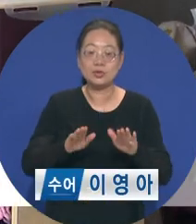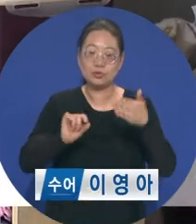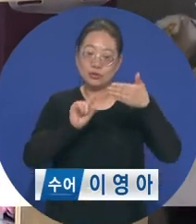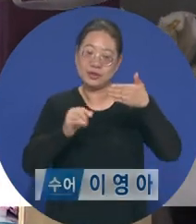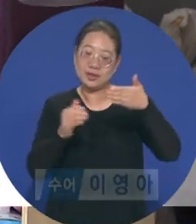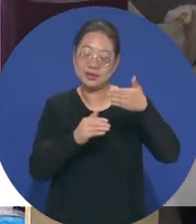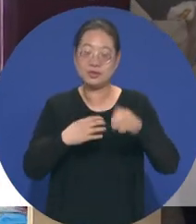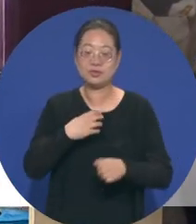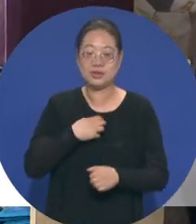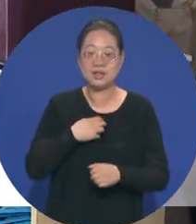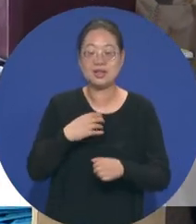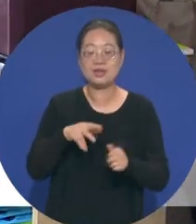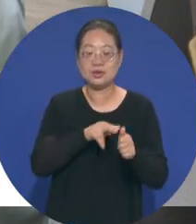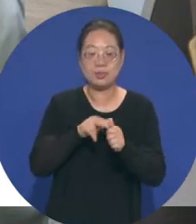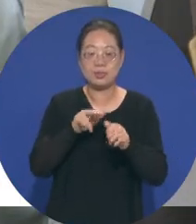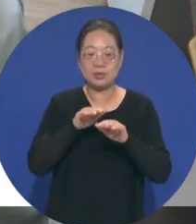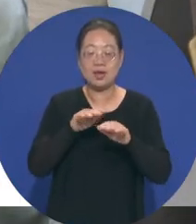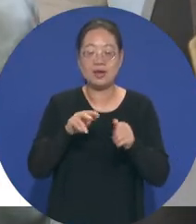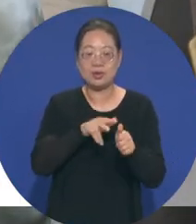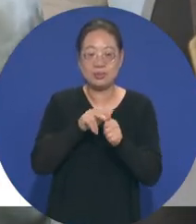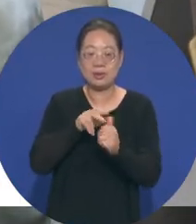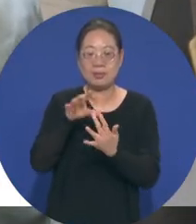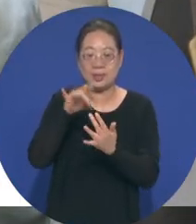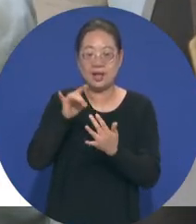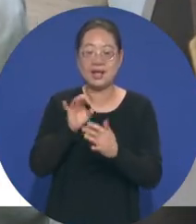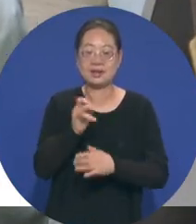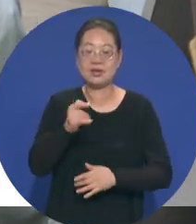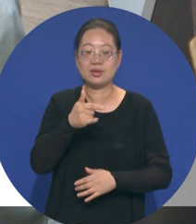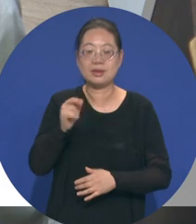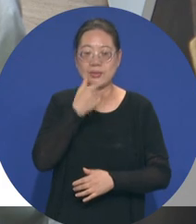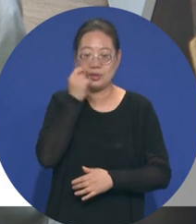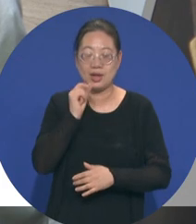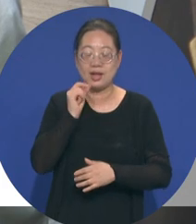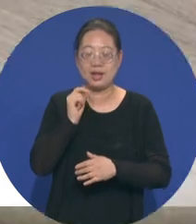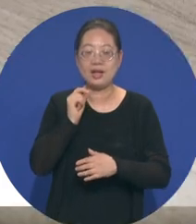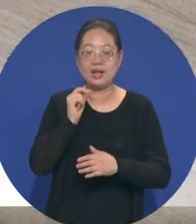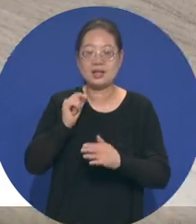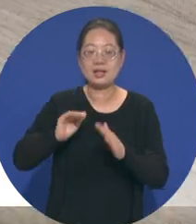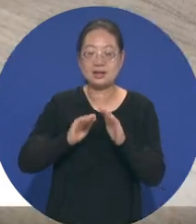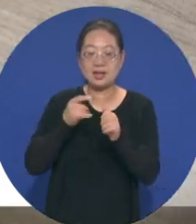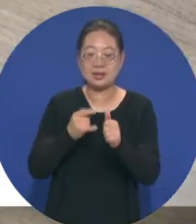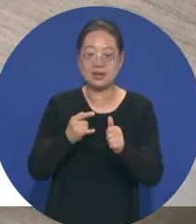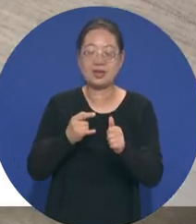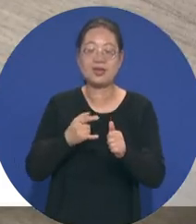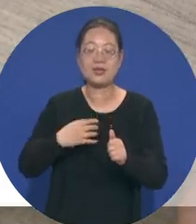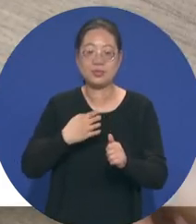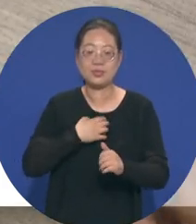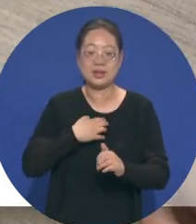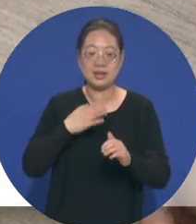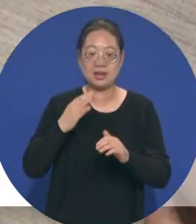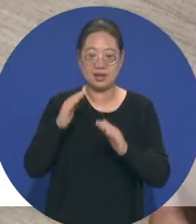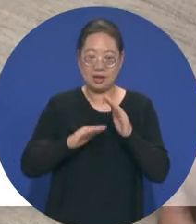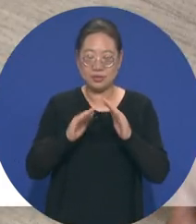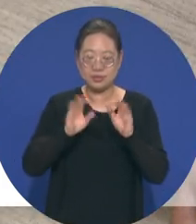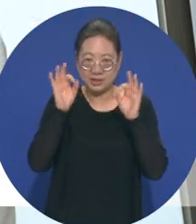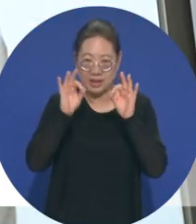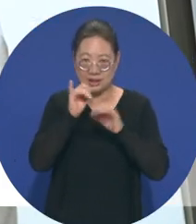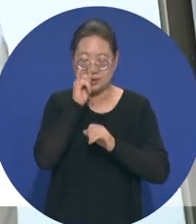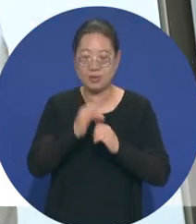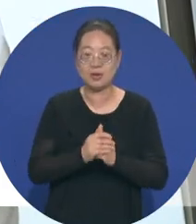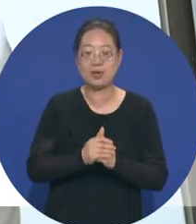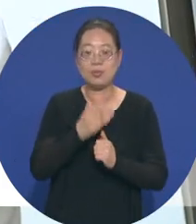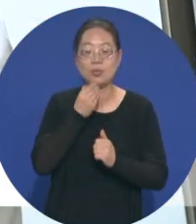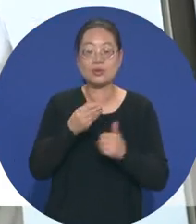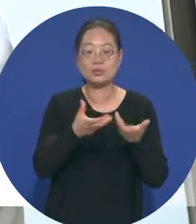경기도가 오는 9월까지 위기정보 데이터를 통해 선별한 에너지 취약계층 가운데 위기 가구를 발굴하기 위한 조사를 추진합니다.